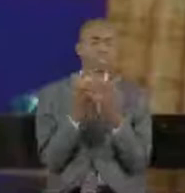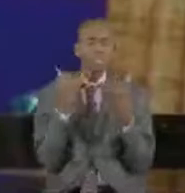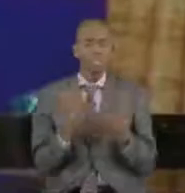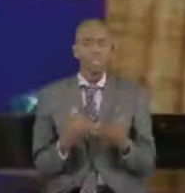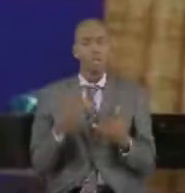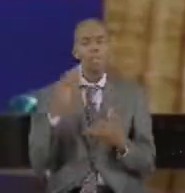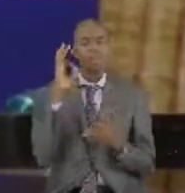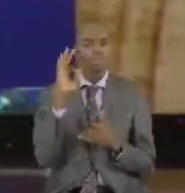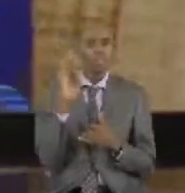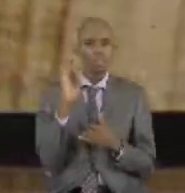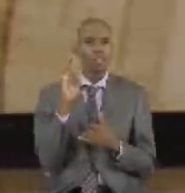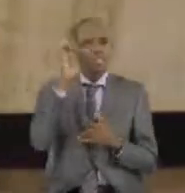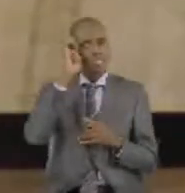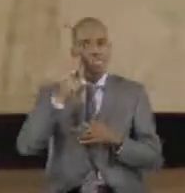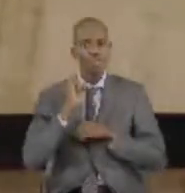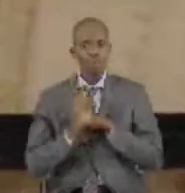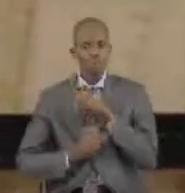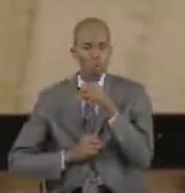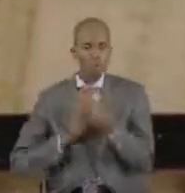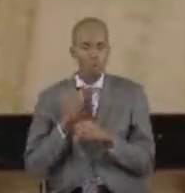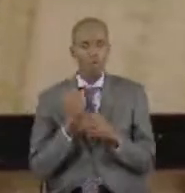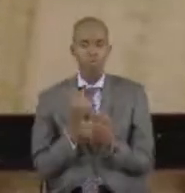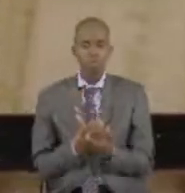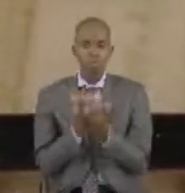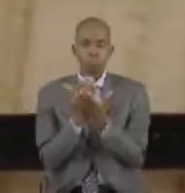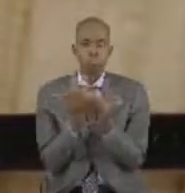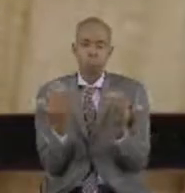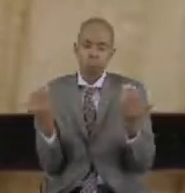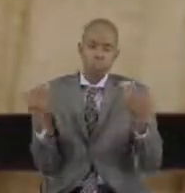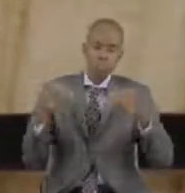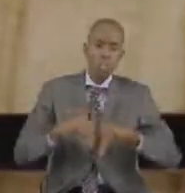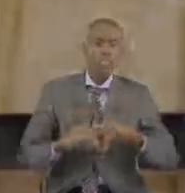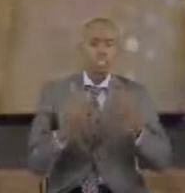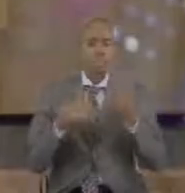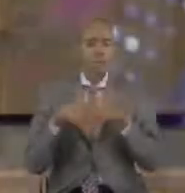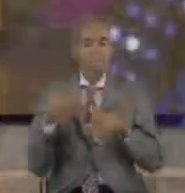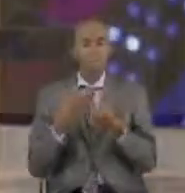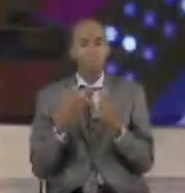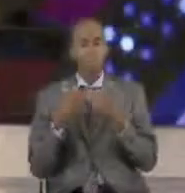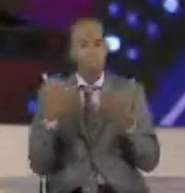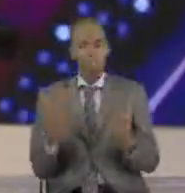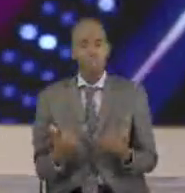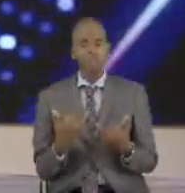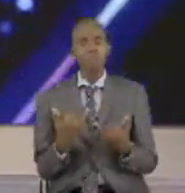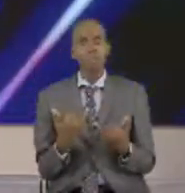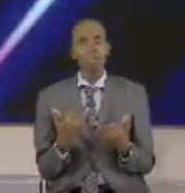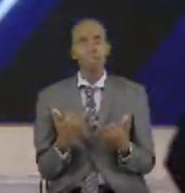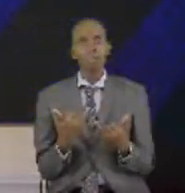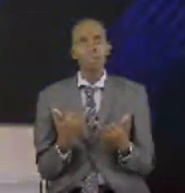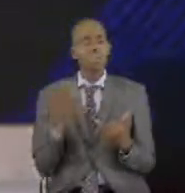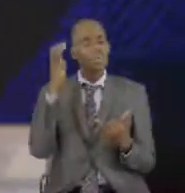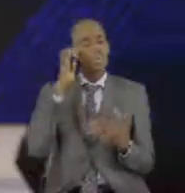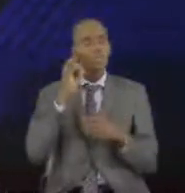maintenant hélas au fait le naufrage il a été sauvé du naufrage annonce maintenant hélas